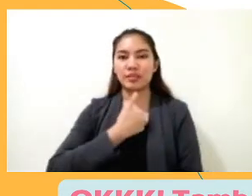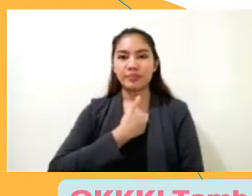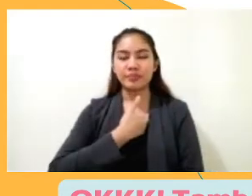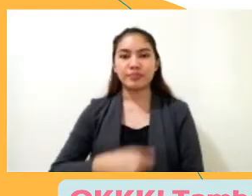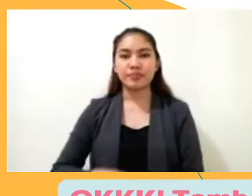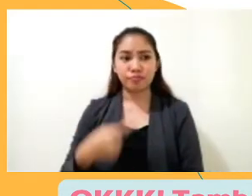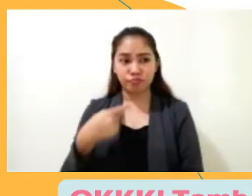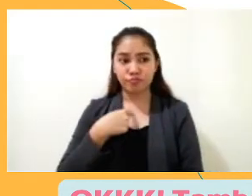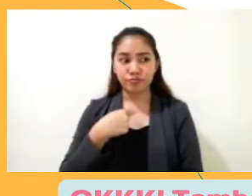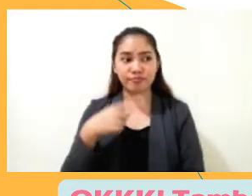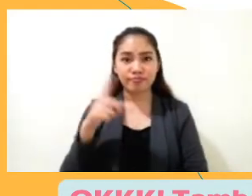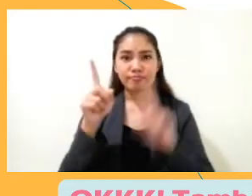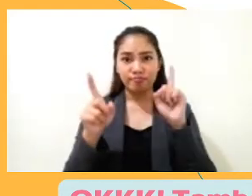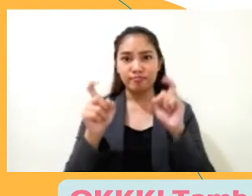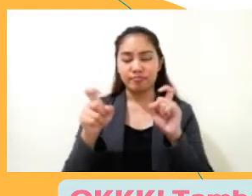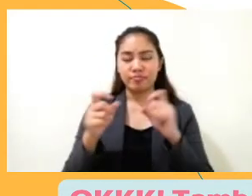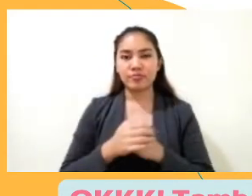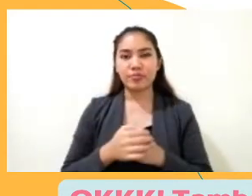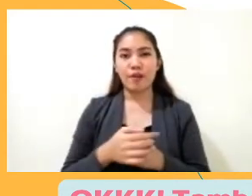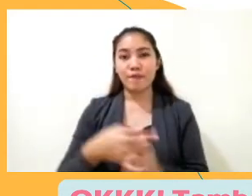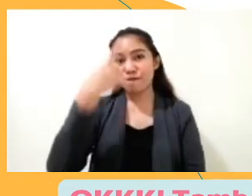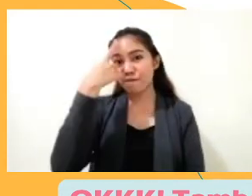no? Para po sa ating mga